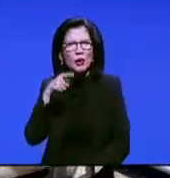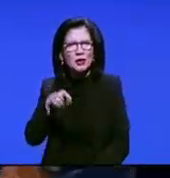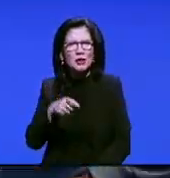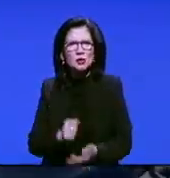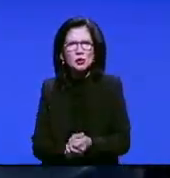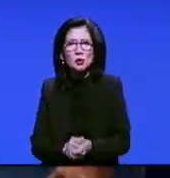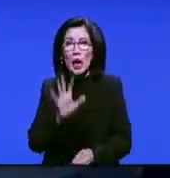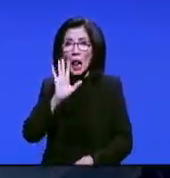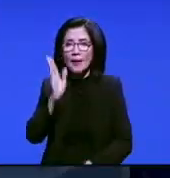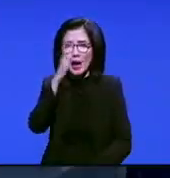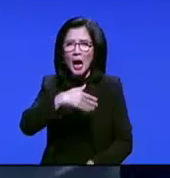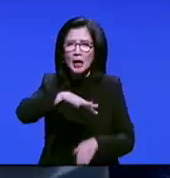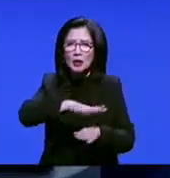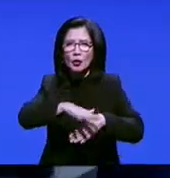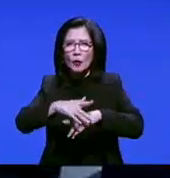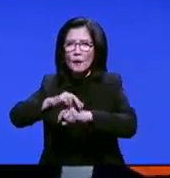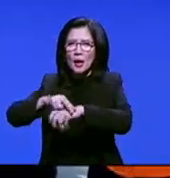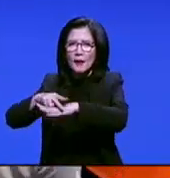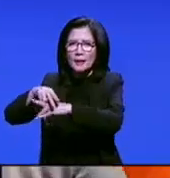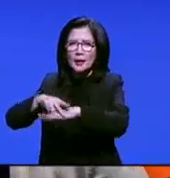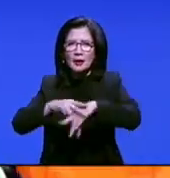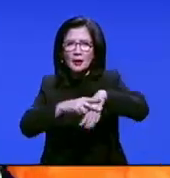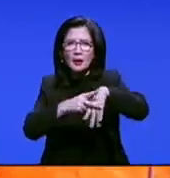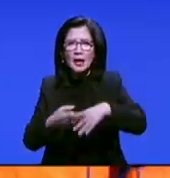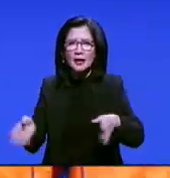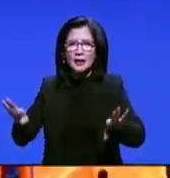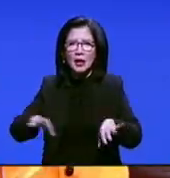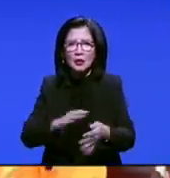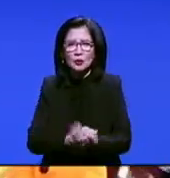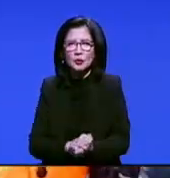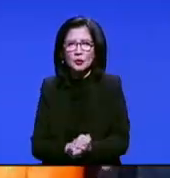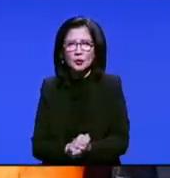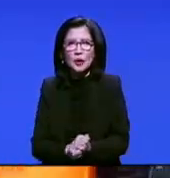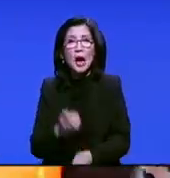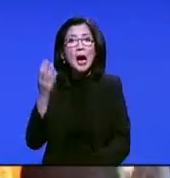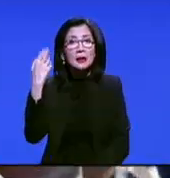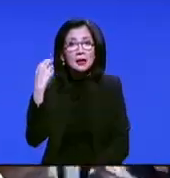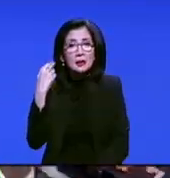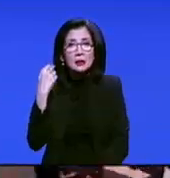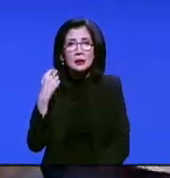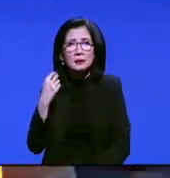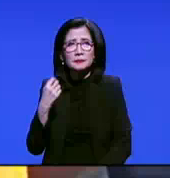telah 5 hari terombang-ambing di laut. Dalam kondisi tadi terlentang